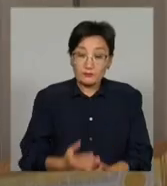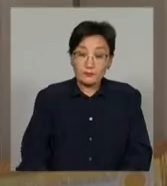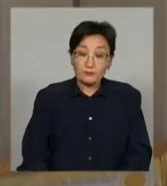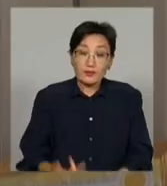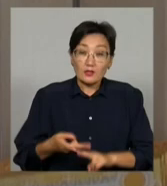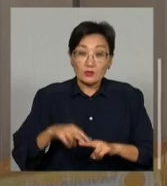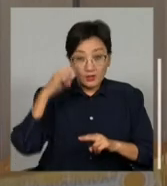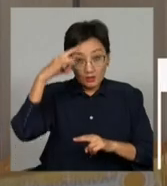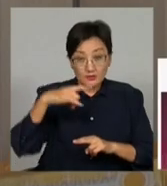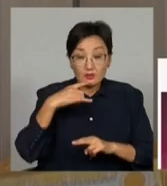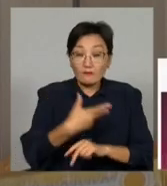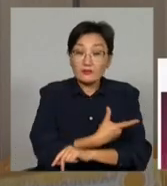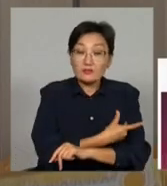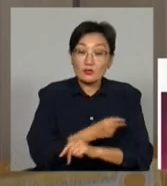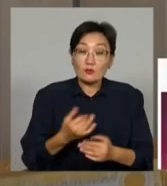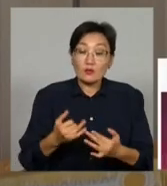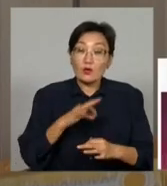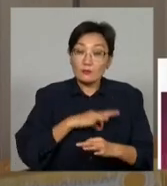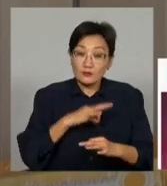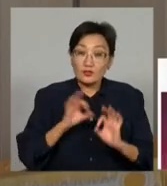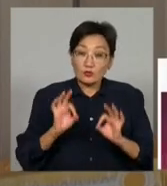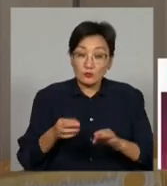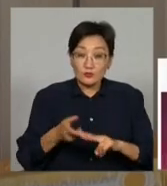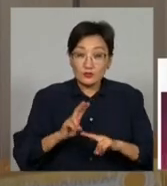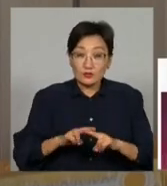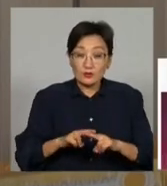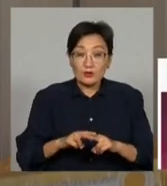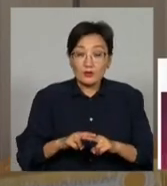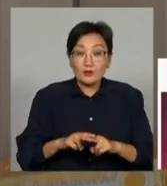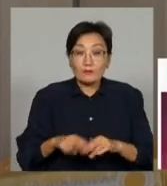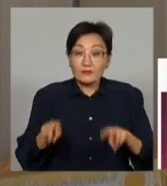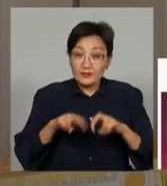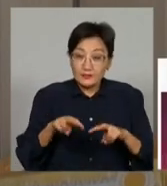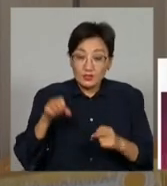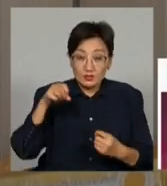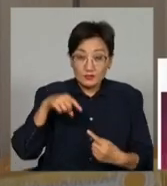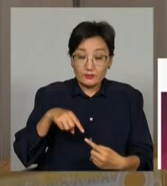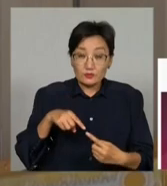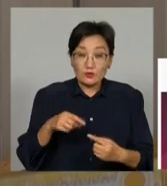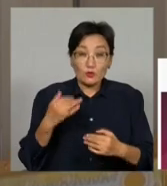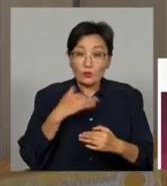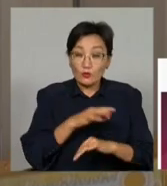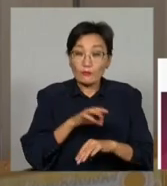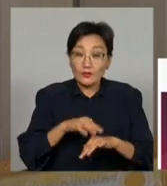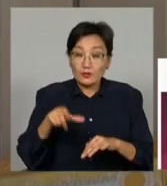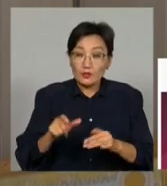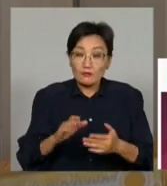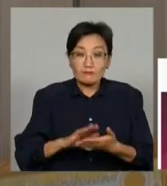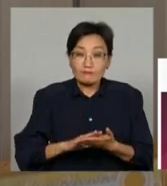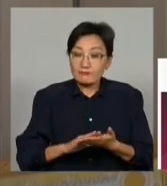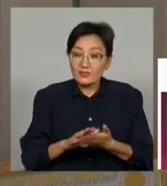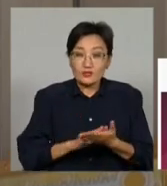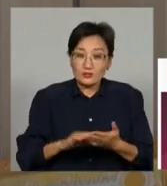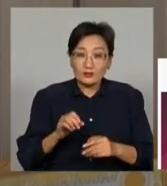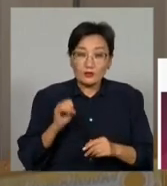Осы отандық өнім Казвакта алған дұрыс деп. Себебі кейінгі кезде сараптау бойынша көп пациентте ешқандай жанама әсер болған